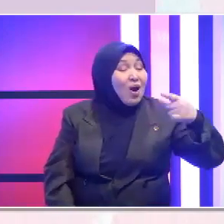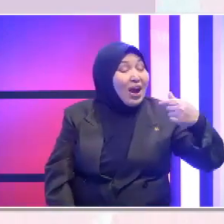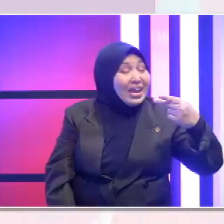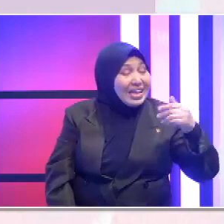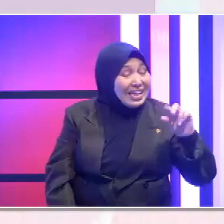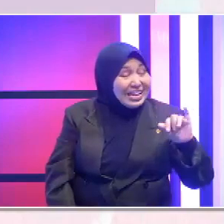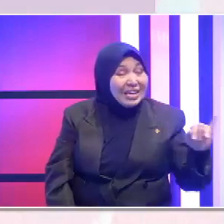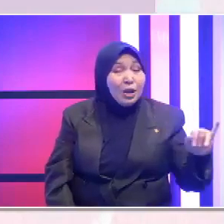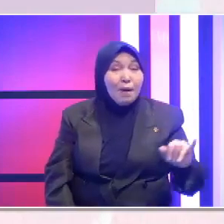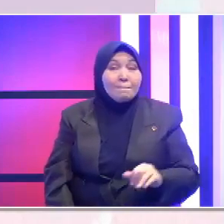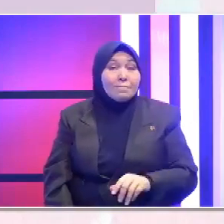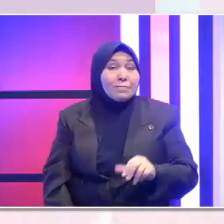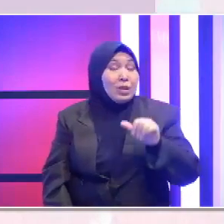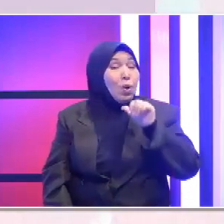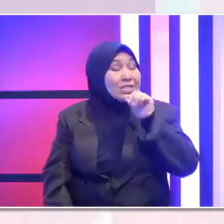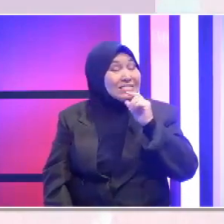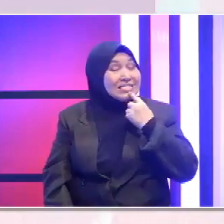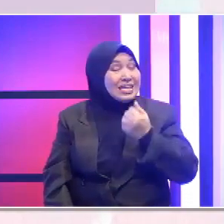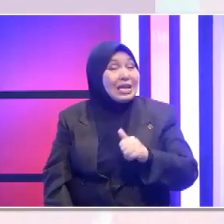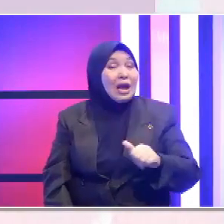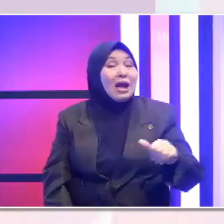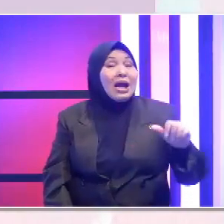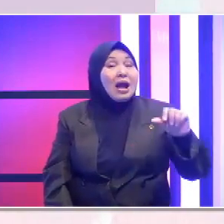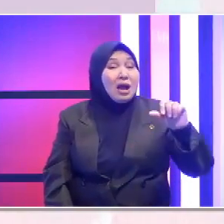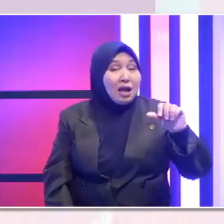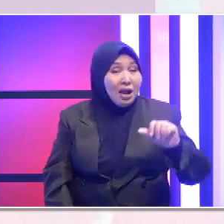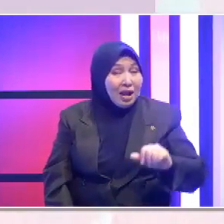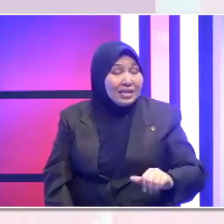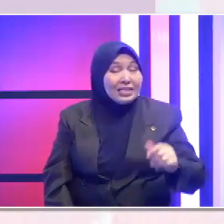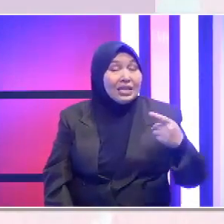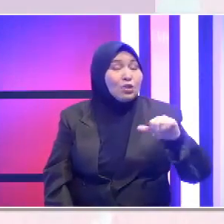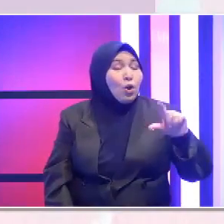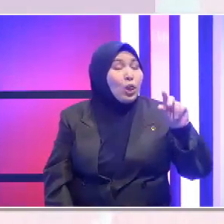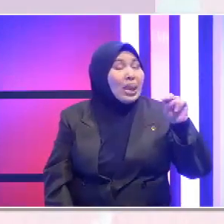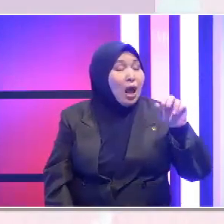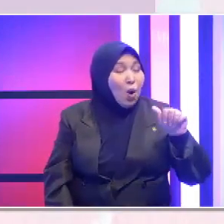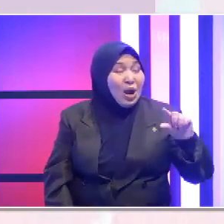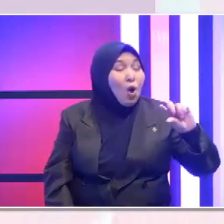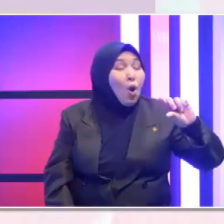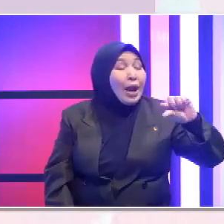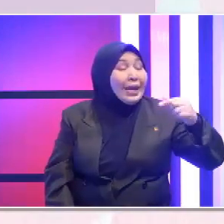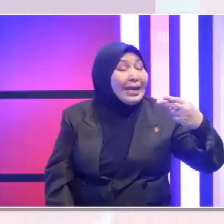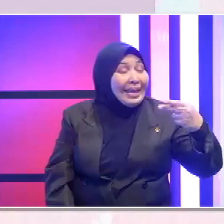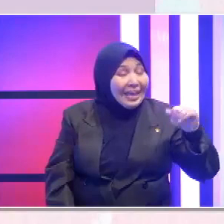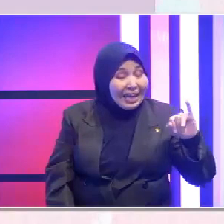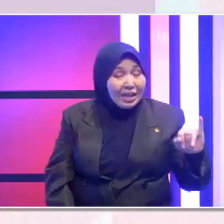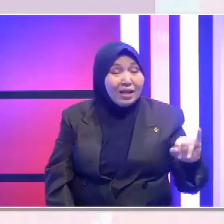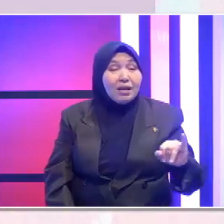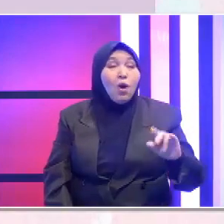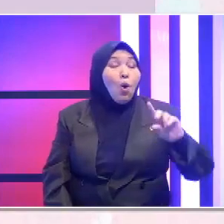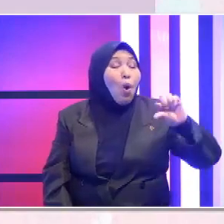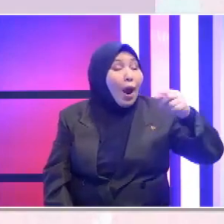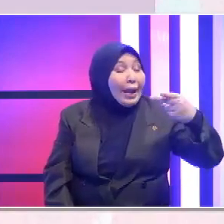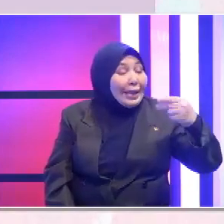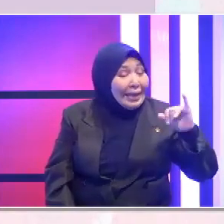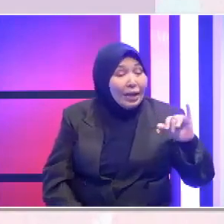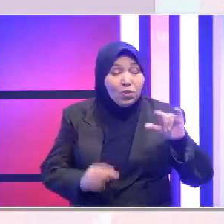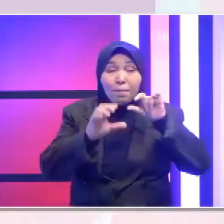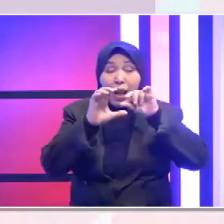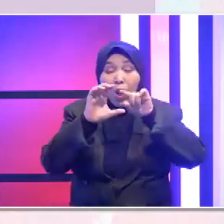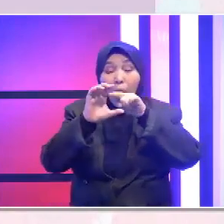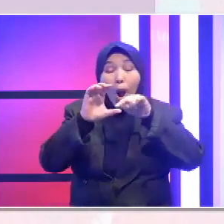Jangan sebutin Ai tapi Facebook now ditebalkan huruf lain kemudian ayat yang ke